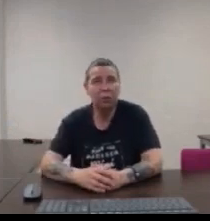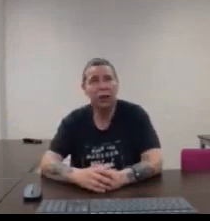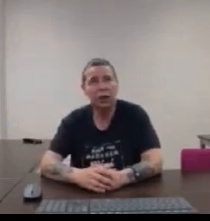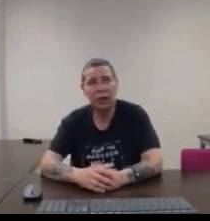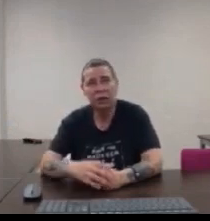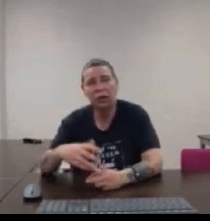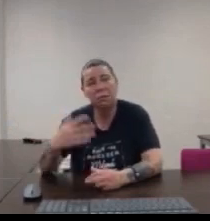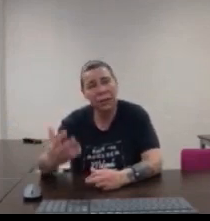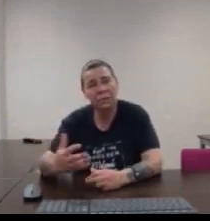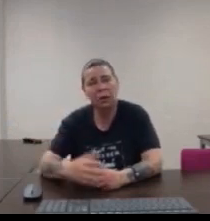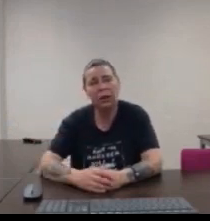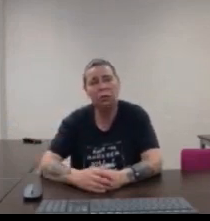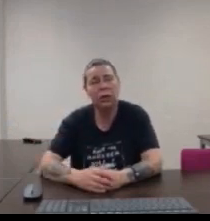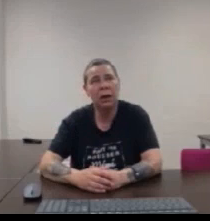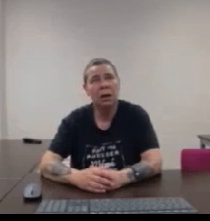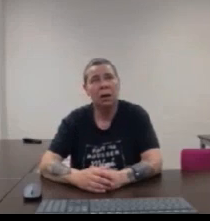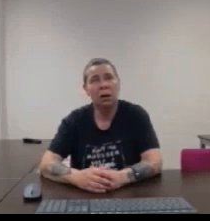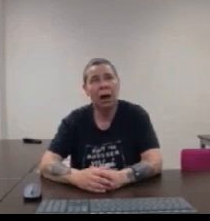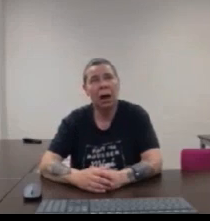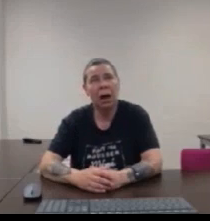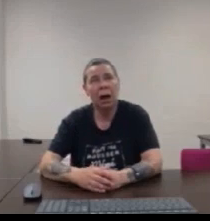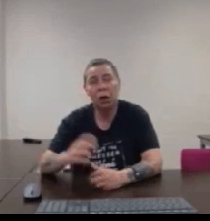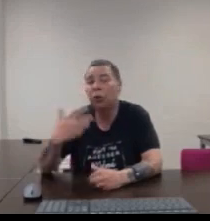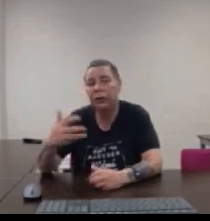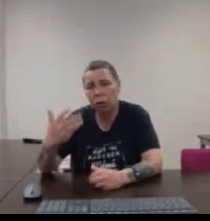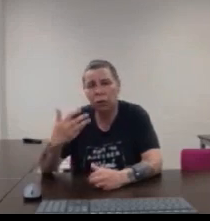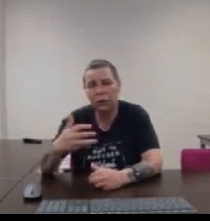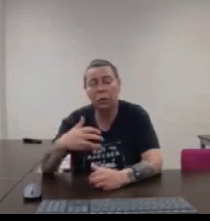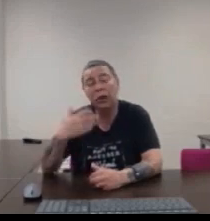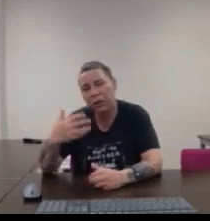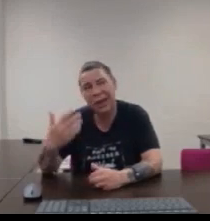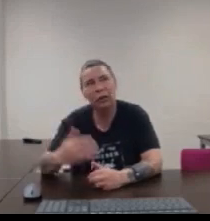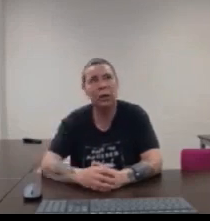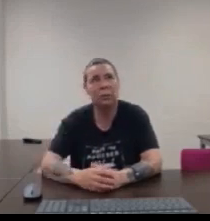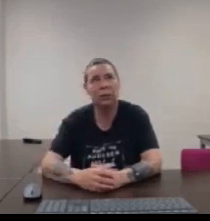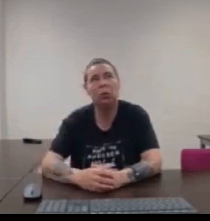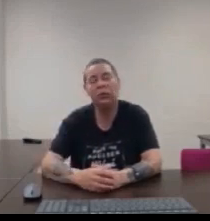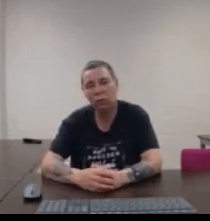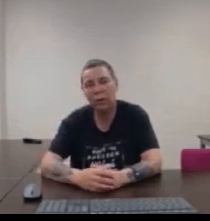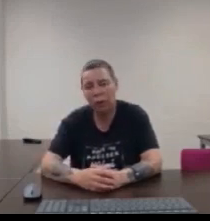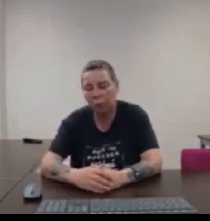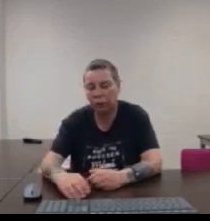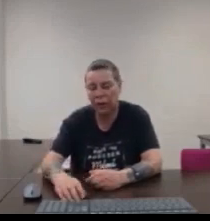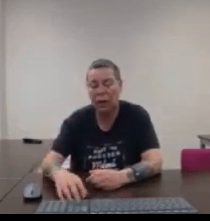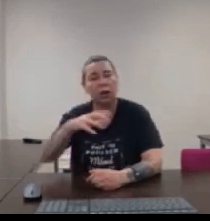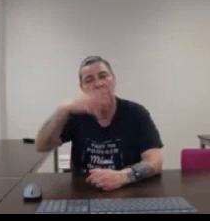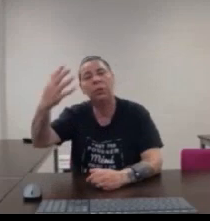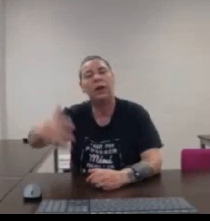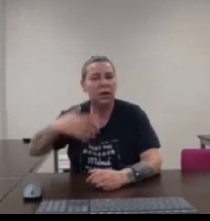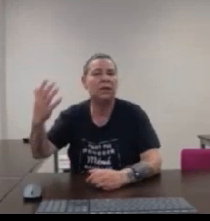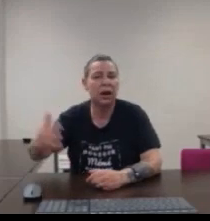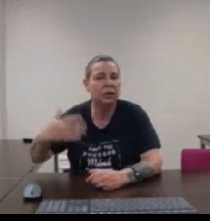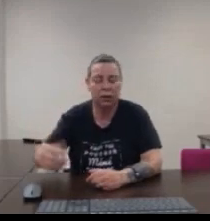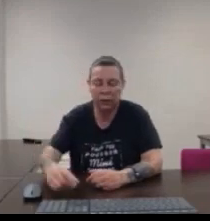d'avoir à se lever pour aller chercher un doc, mais qui va contribuer à relancer le retour veineux et donc à réduire les troubles circulatoires potentiels